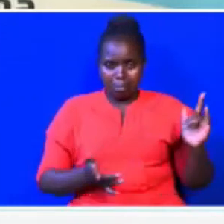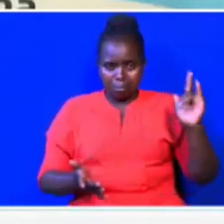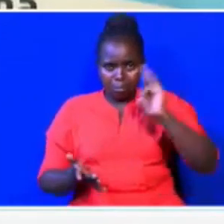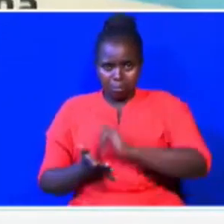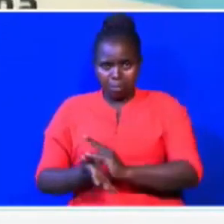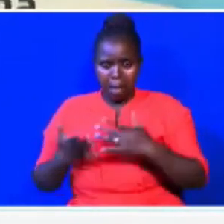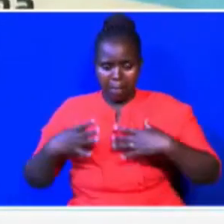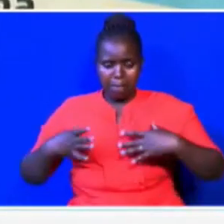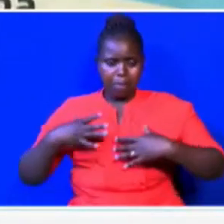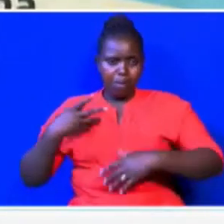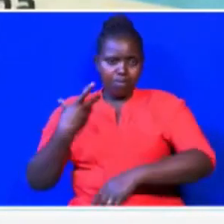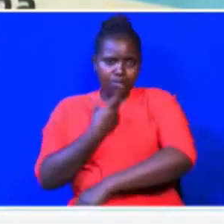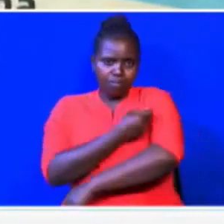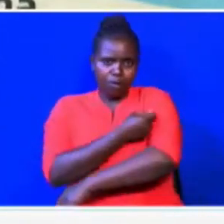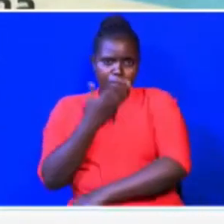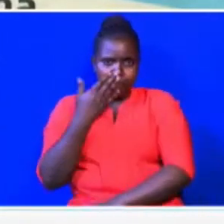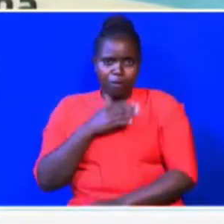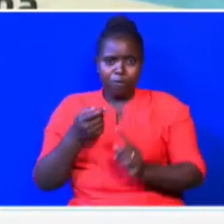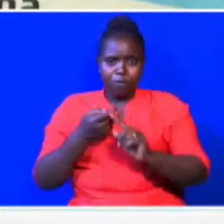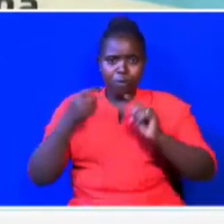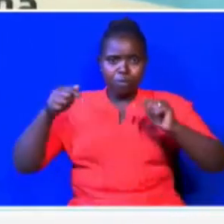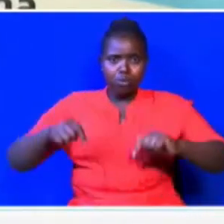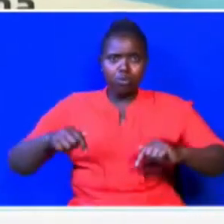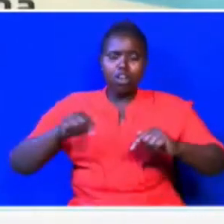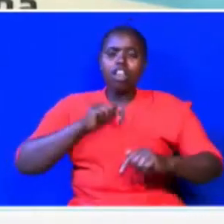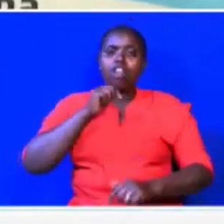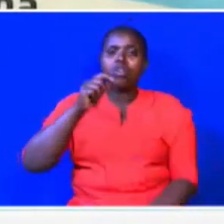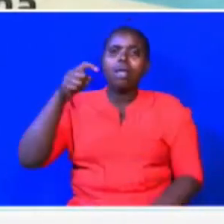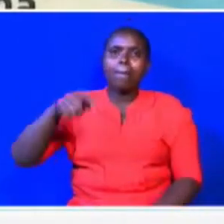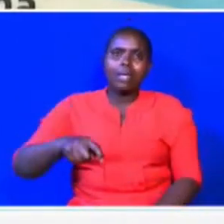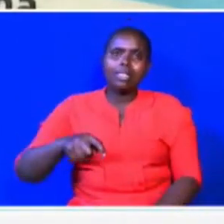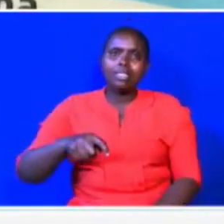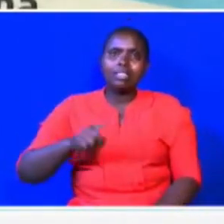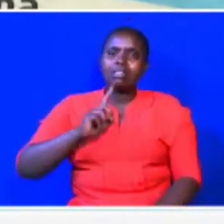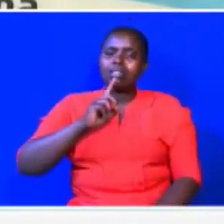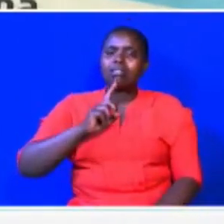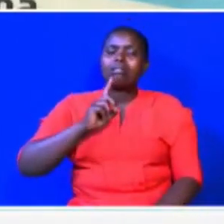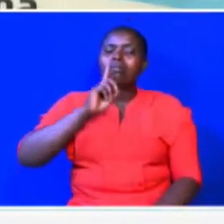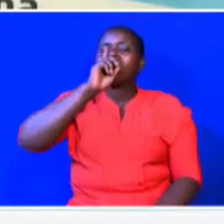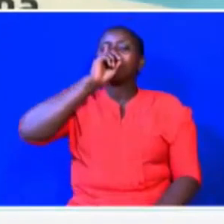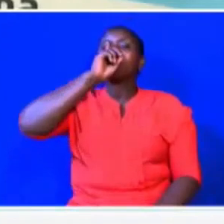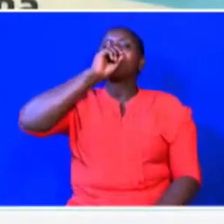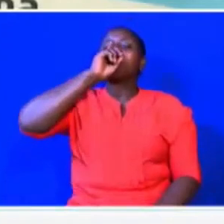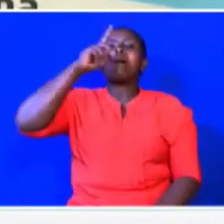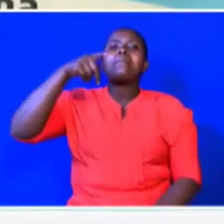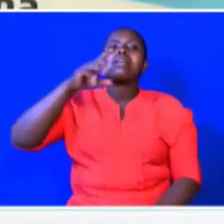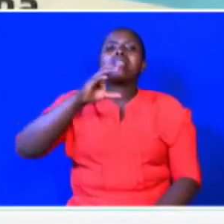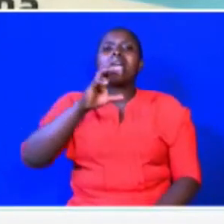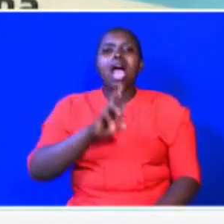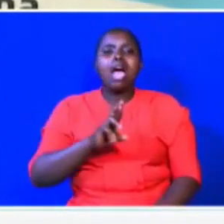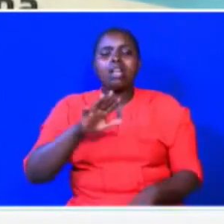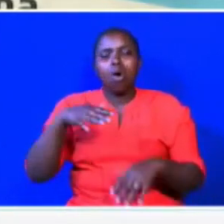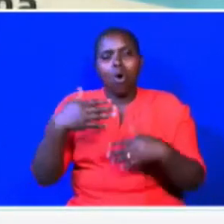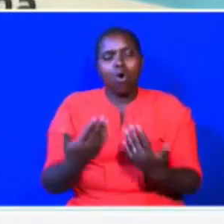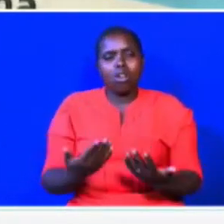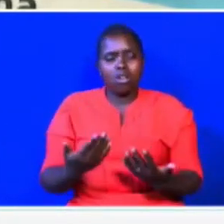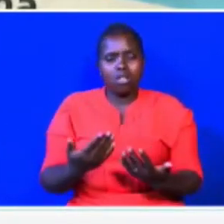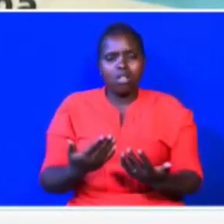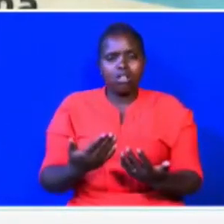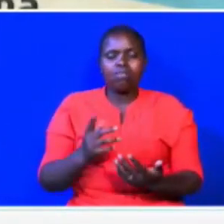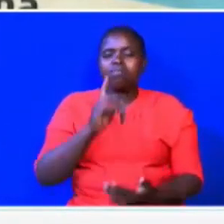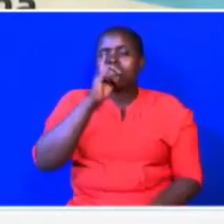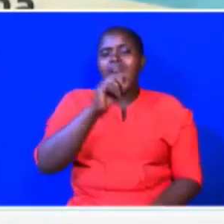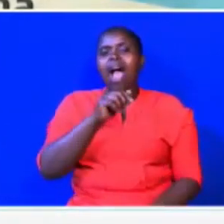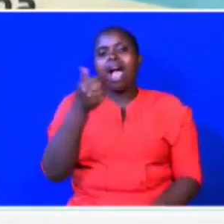ambaye wamechanjwa kutoka leo si lazima wawe wamefanywa test ya PCR ama